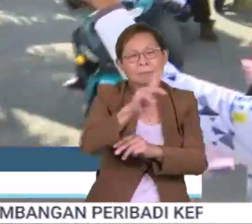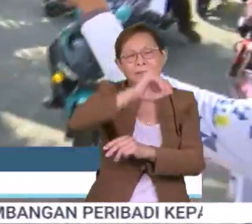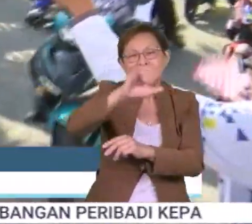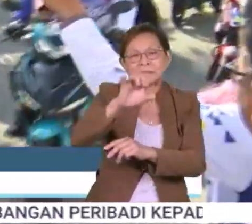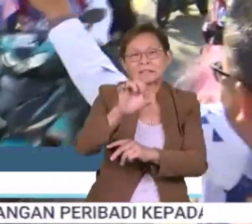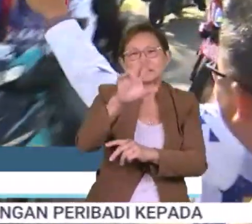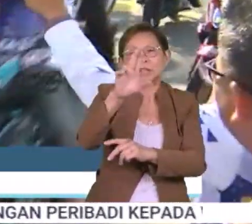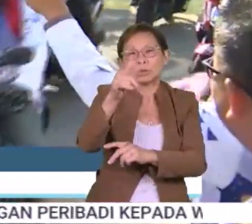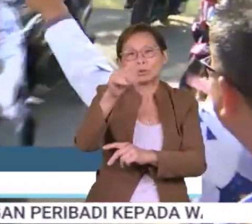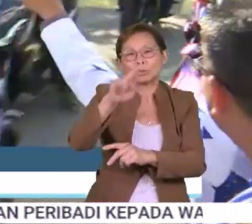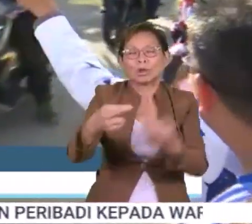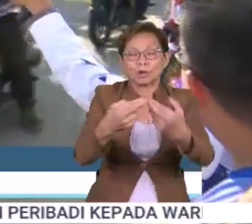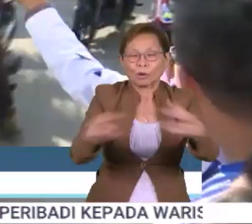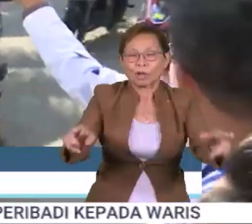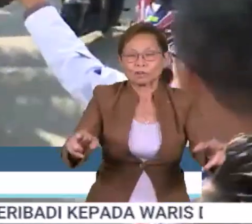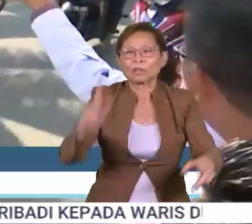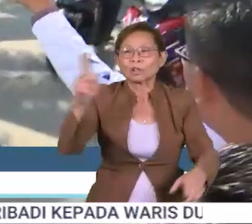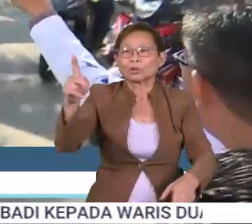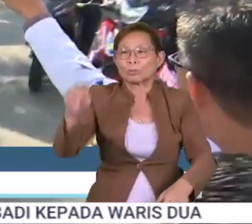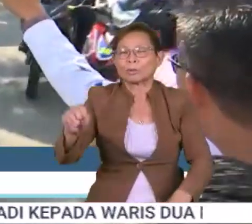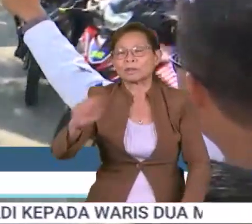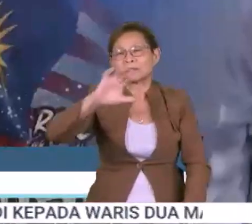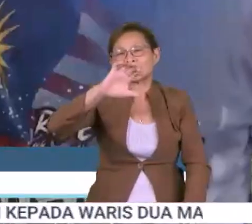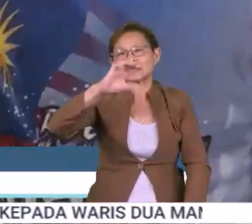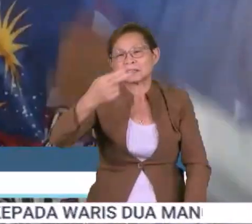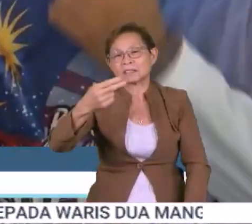yang dirasmikan Ketua Menteri Chow Kon Yew.